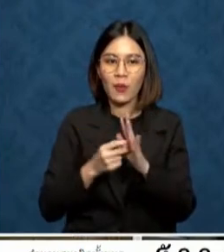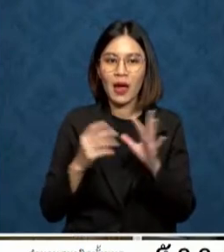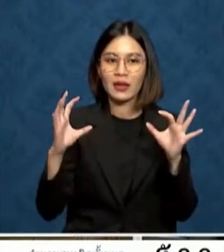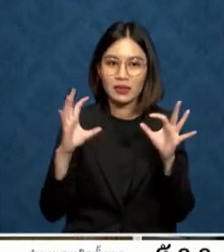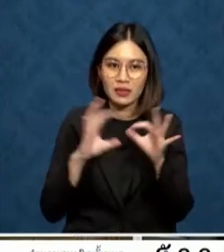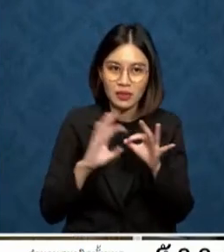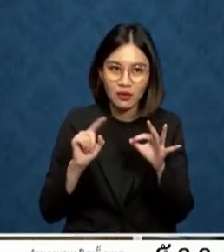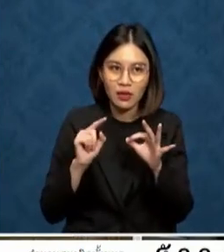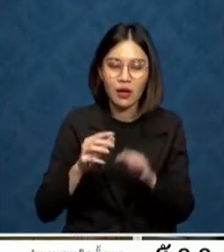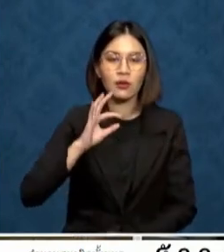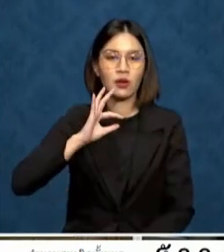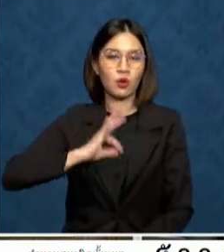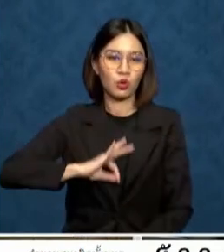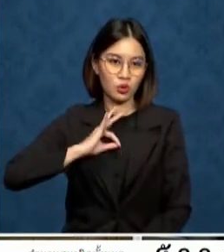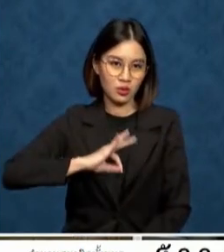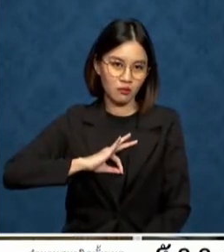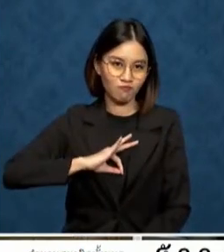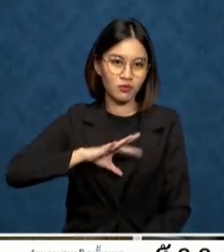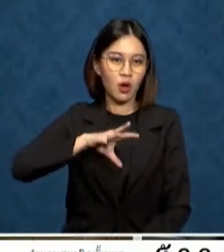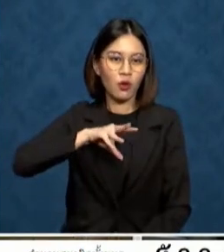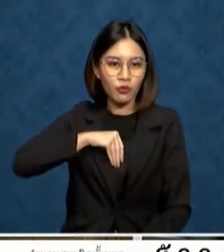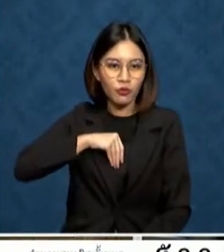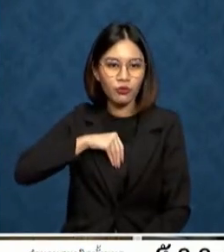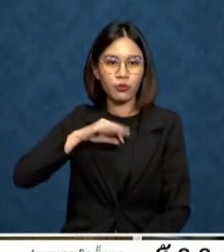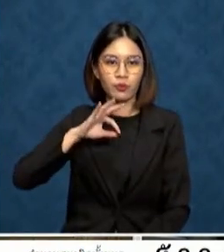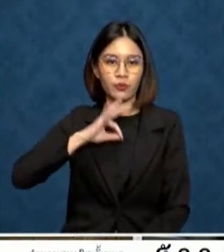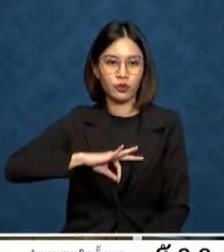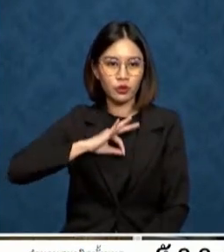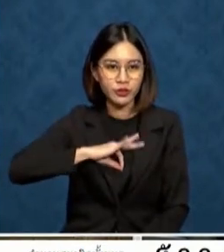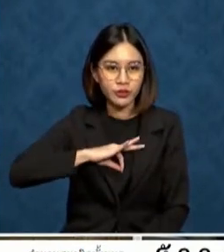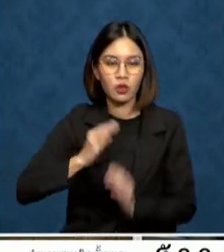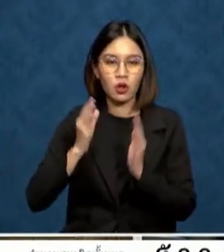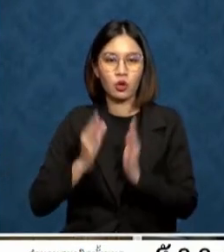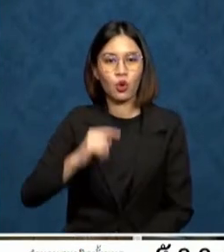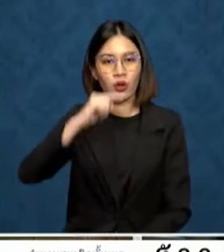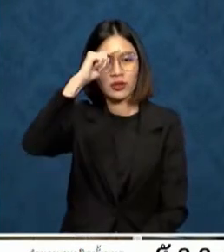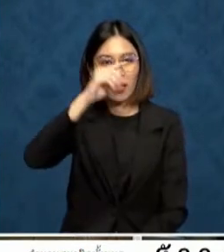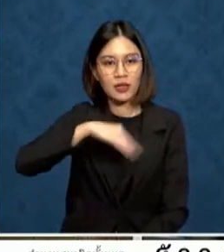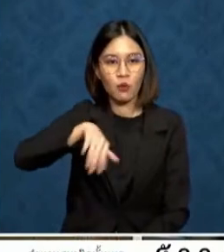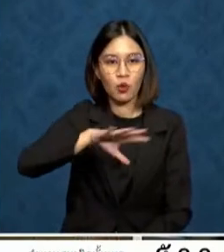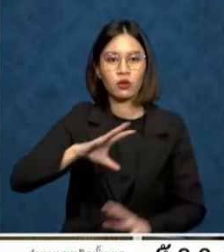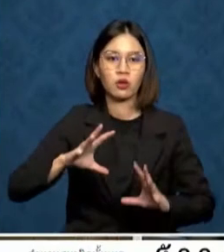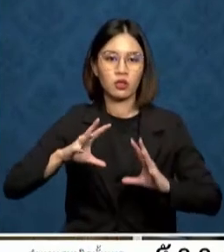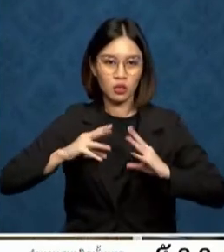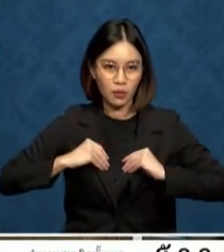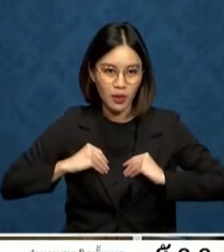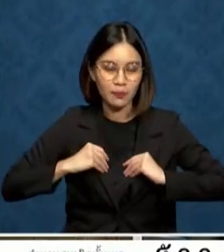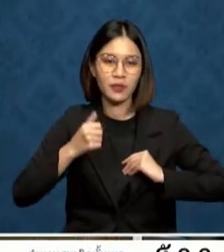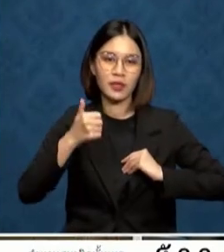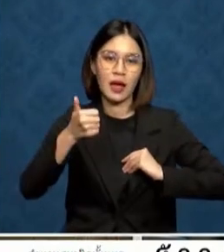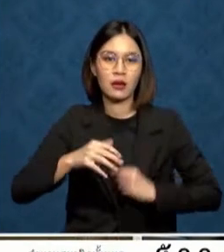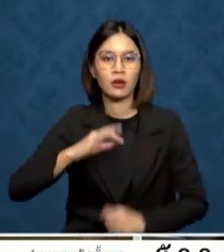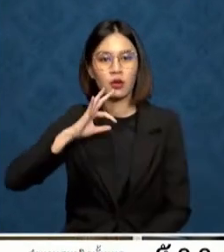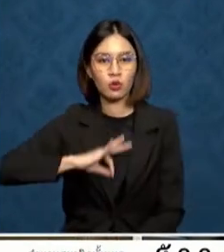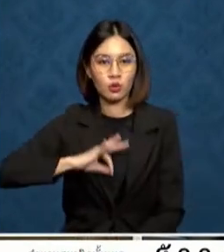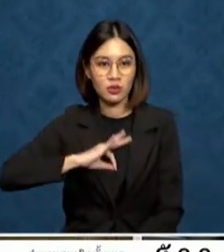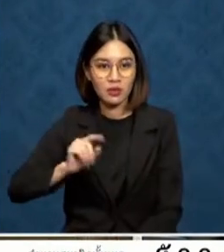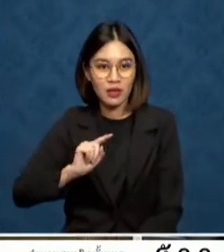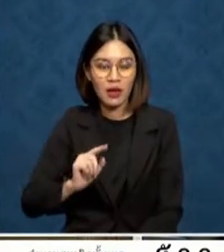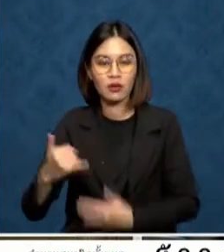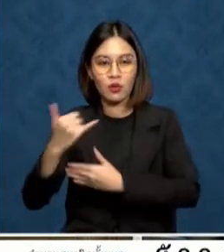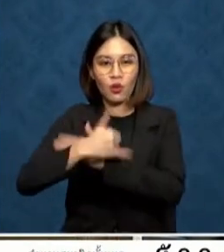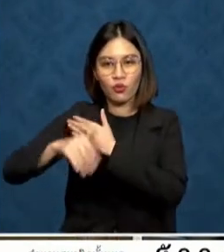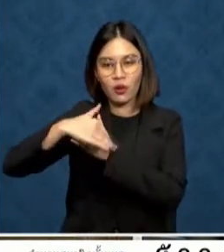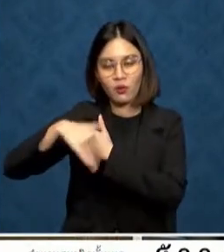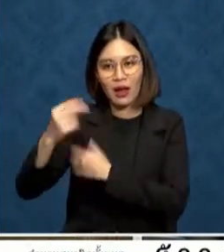ของความรู้สึกครับมันเป็นความรู้สึกที่คนไทยทุกคนต่างยอมรับในสิ่งนี้มันเป็นความรู้สึกที่ชาวต่างชาติ